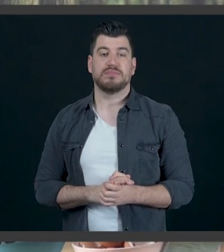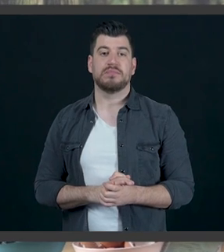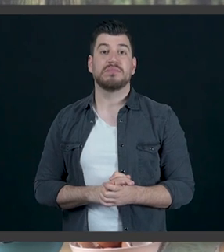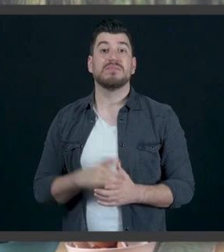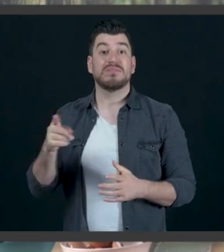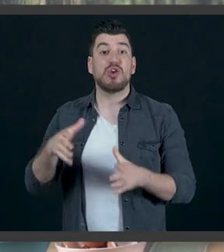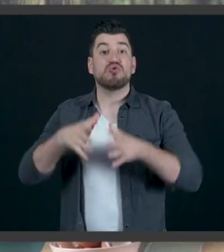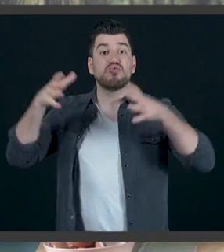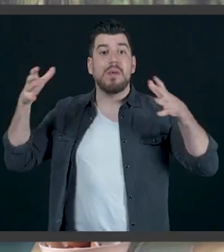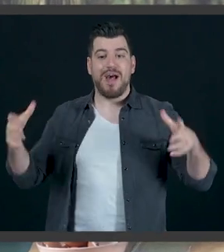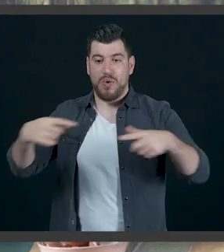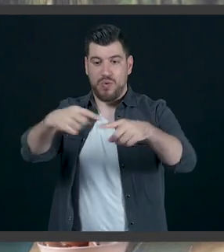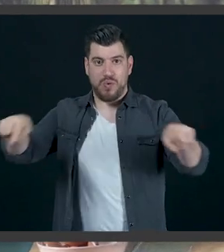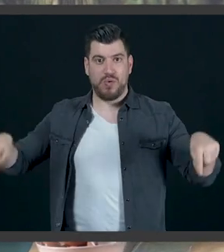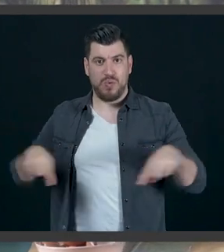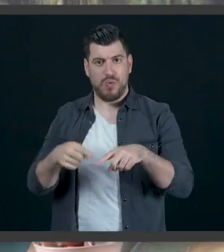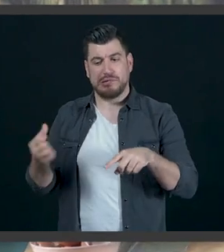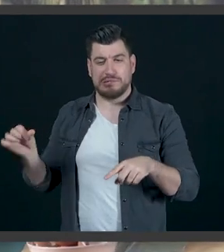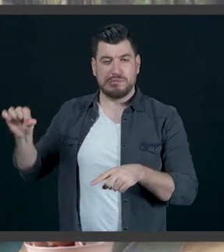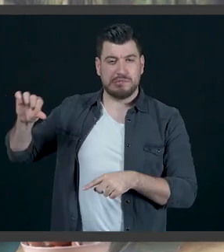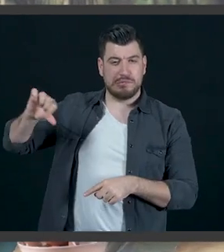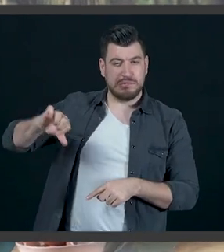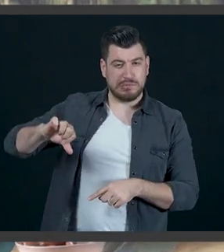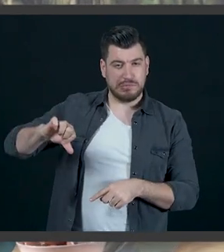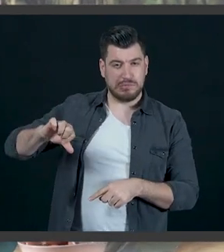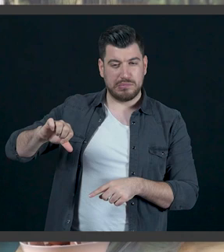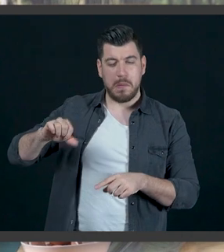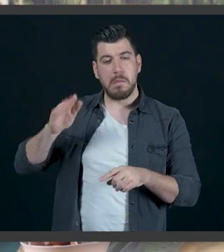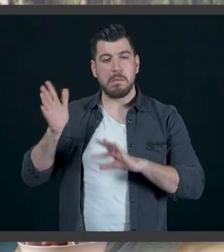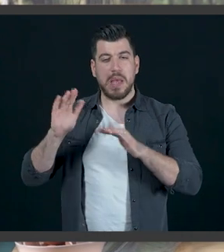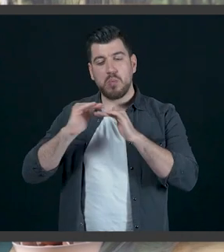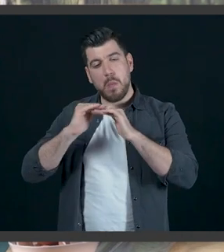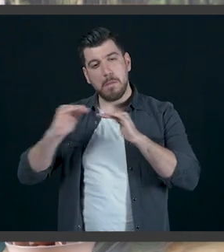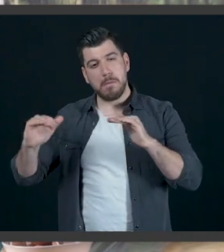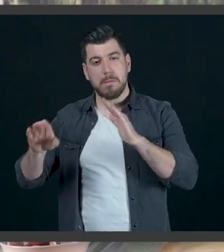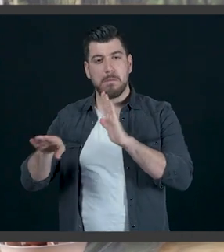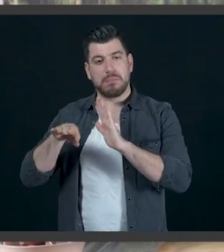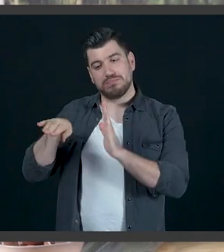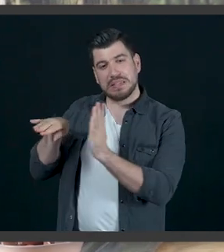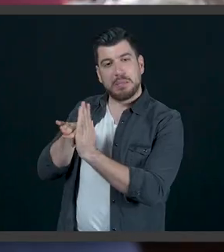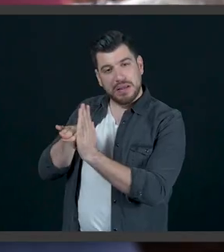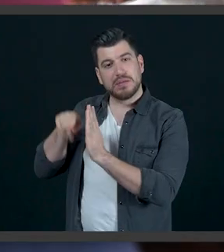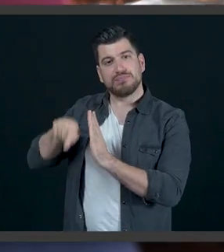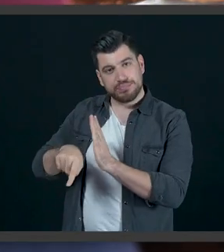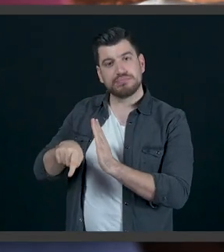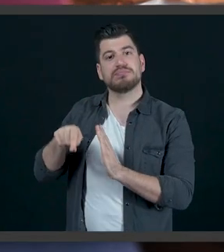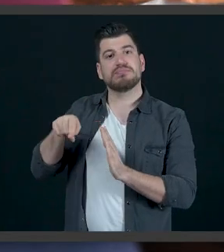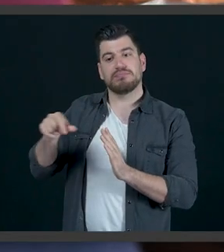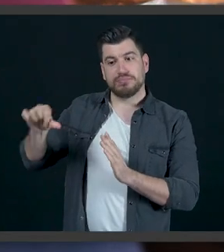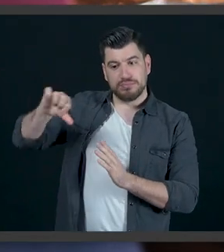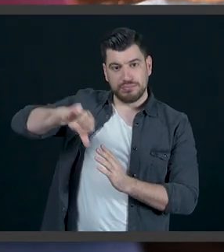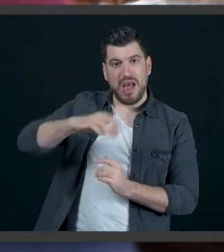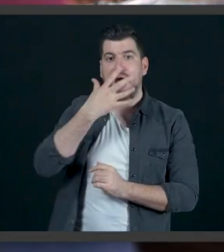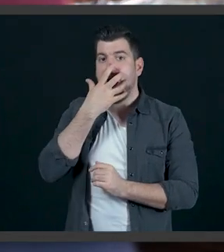Και στο μεγάλο το ταψί θα συμπληρώσουμε μέχρι τα 2 τρίτα με το καυτό νερό που χρησιμοποιήσαμε